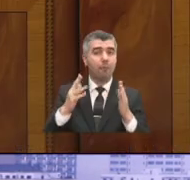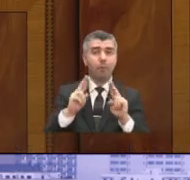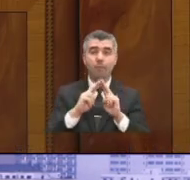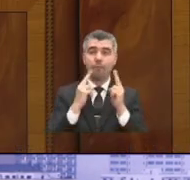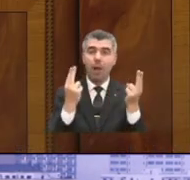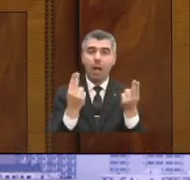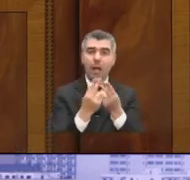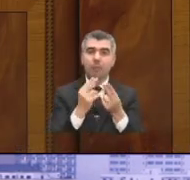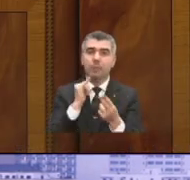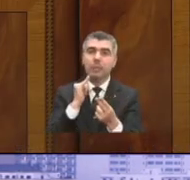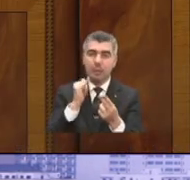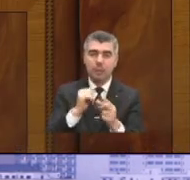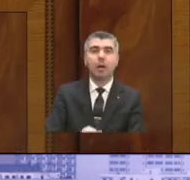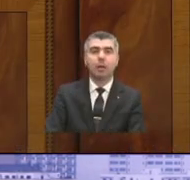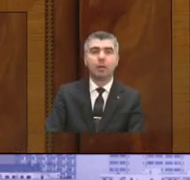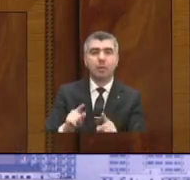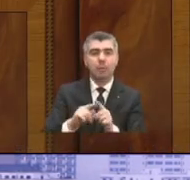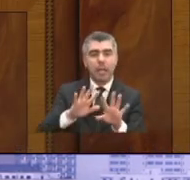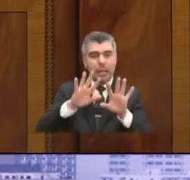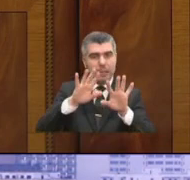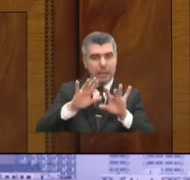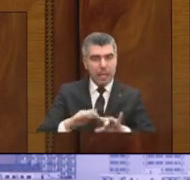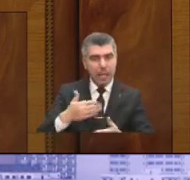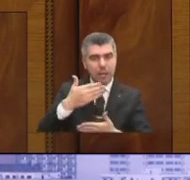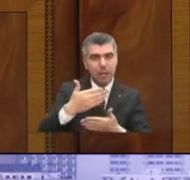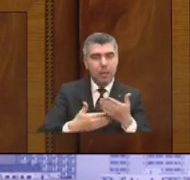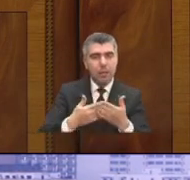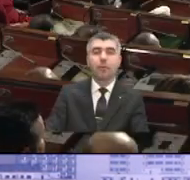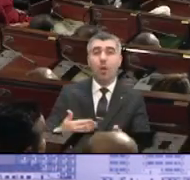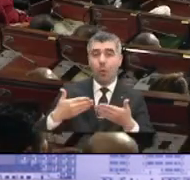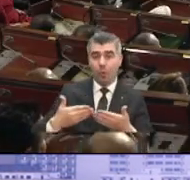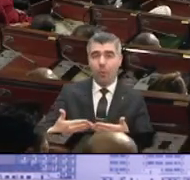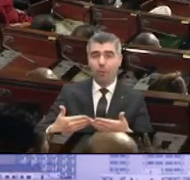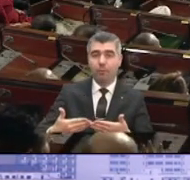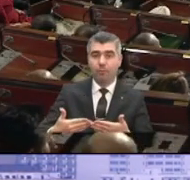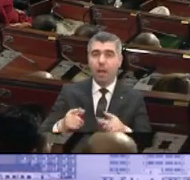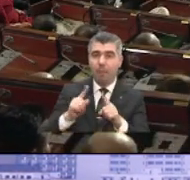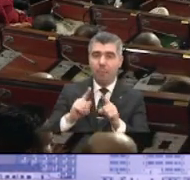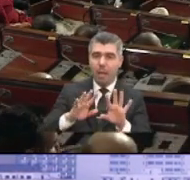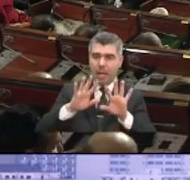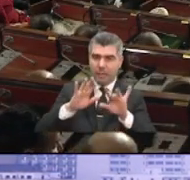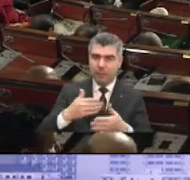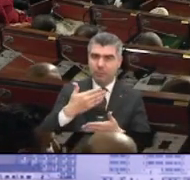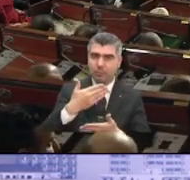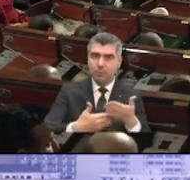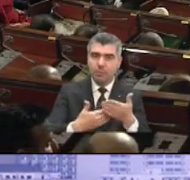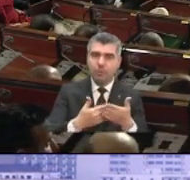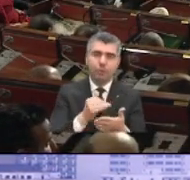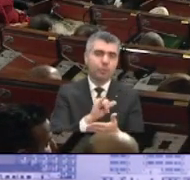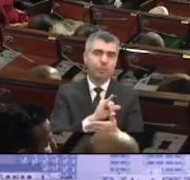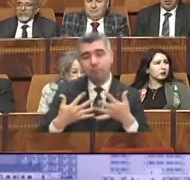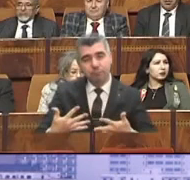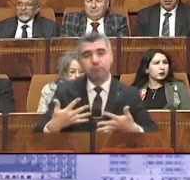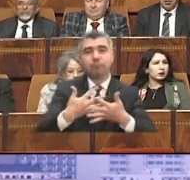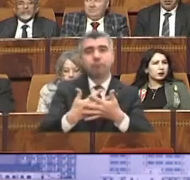مراحل العمريه وفي كل الظروف اذا هذا مدخل اساسي يجب مسائله الحكومه عليه لماذا لم تتعاطى الحدود الساعه ولم